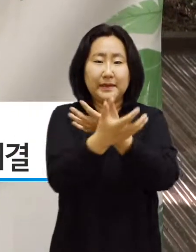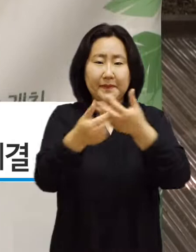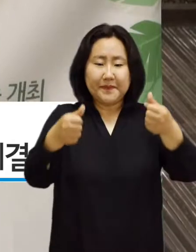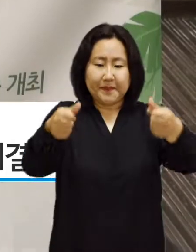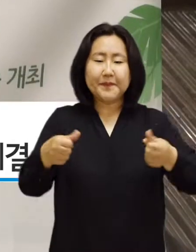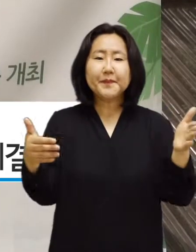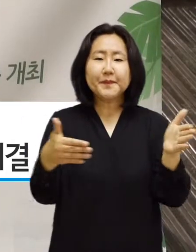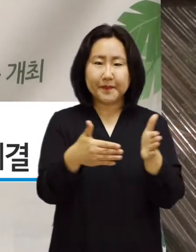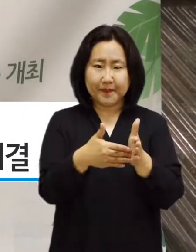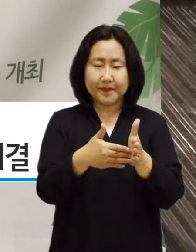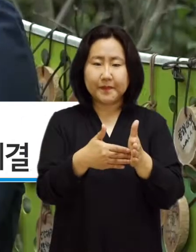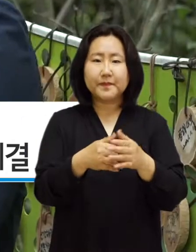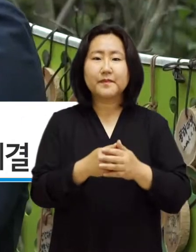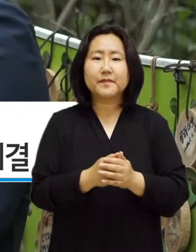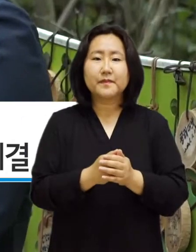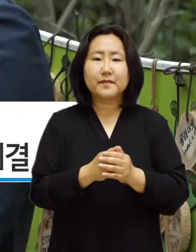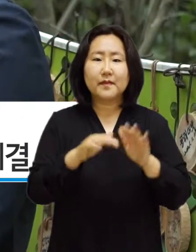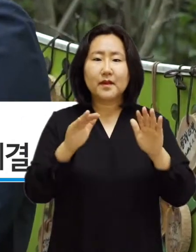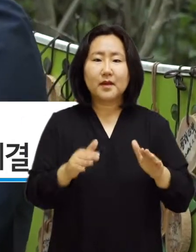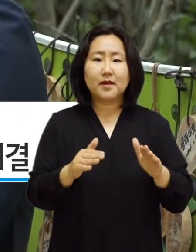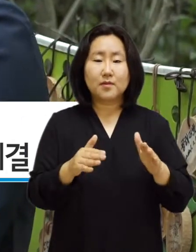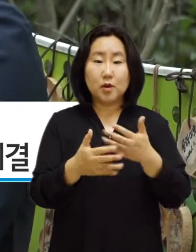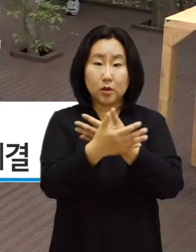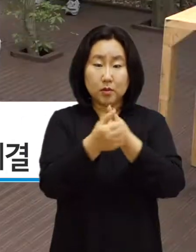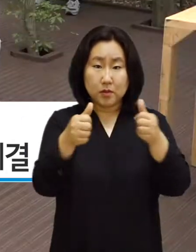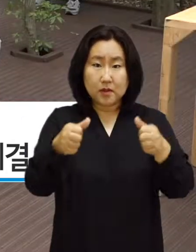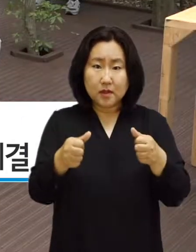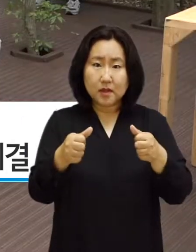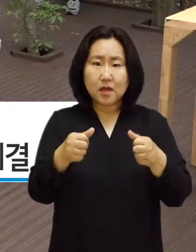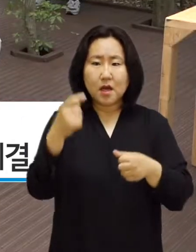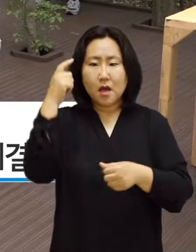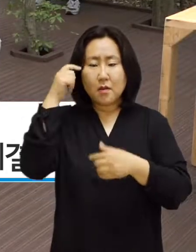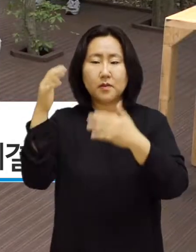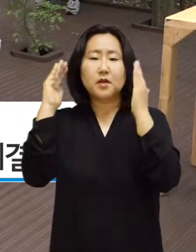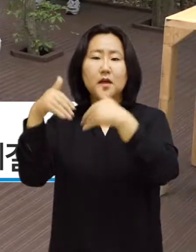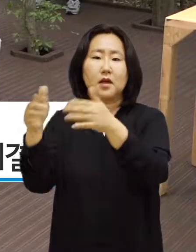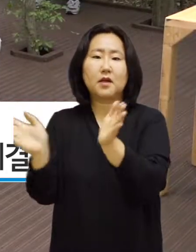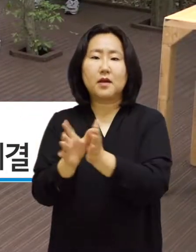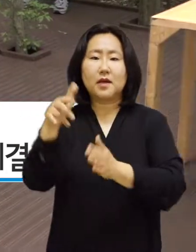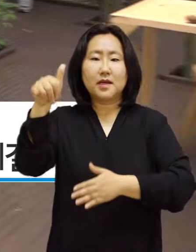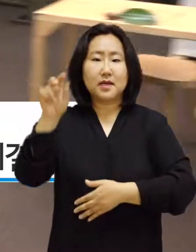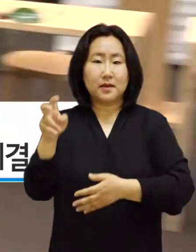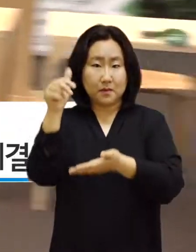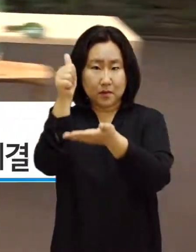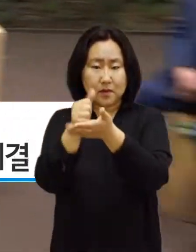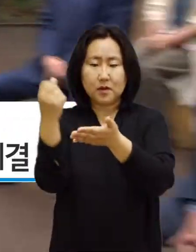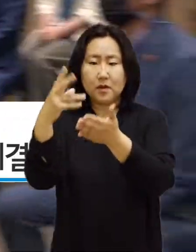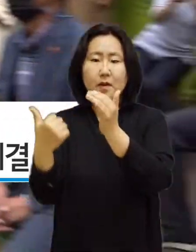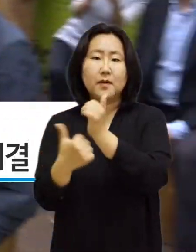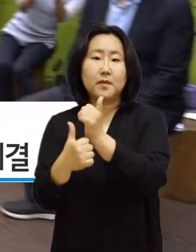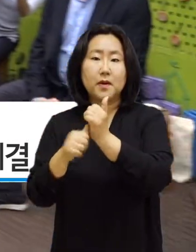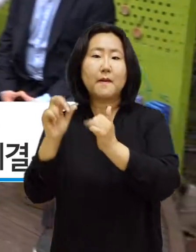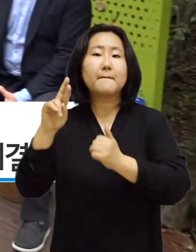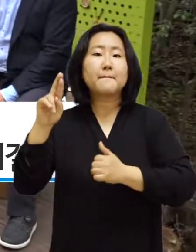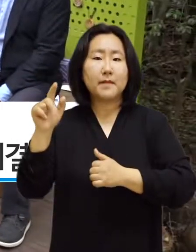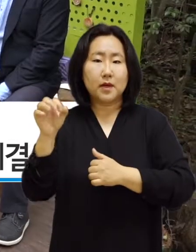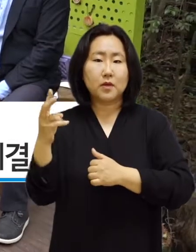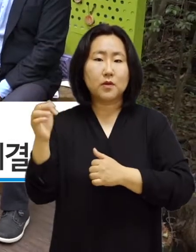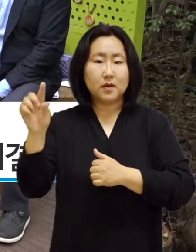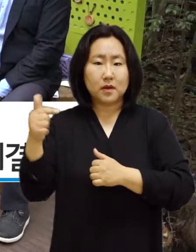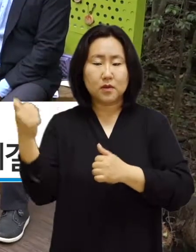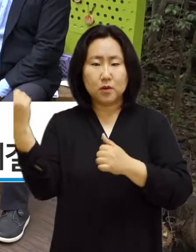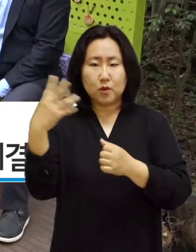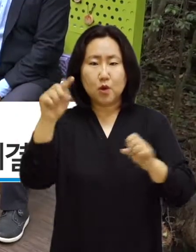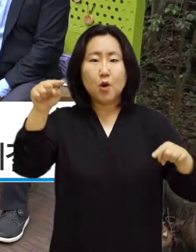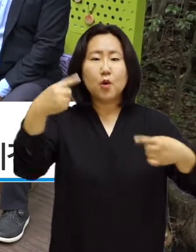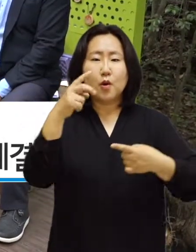협약을 체결했습니다. 이번 협약식은 대한명상의학회 김경승 회장과 박용환 부회장,